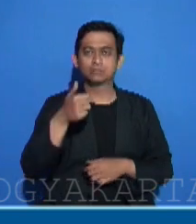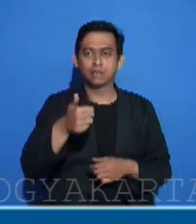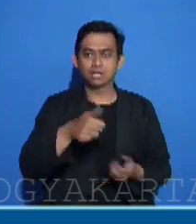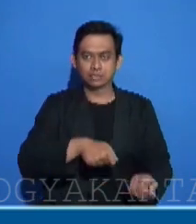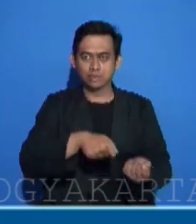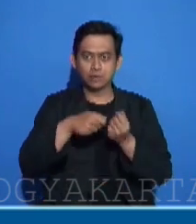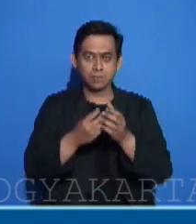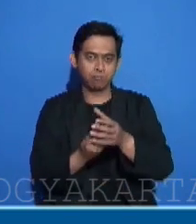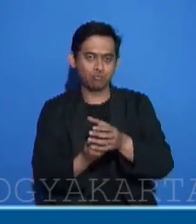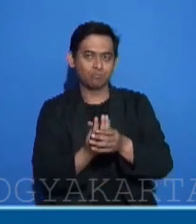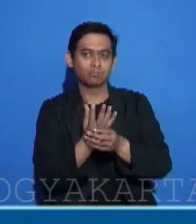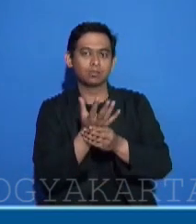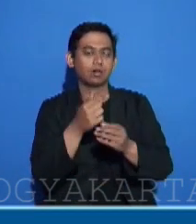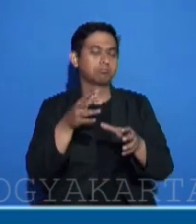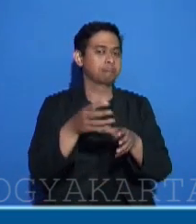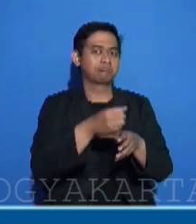Asil inganguraki